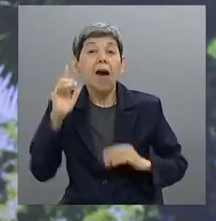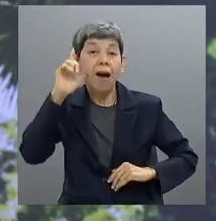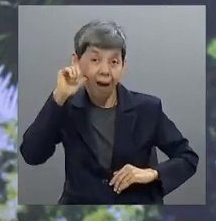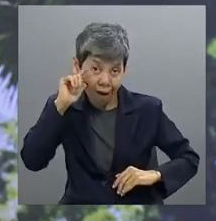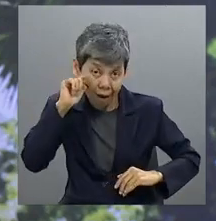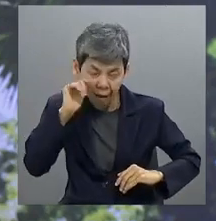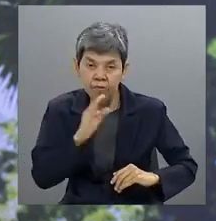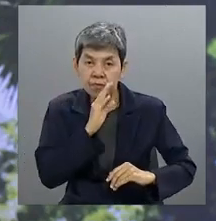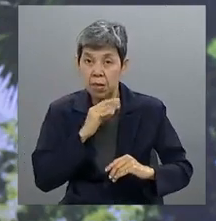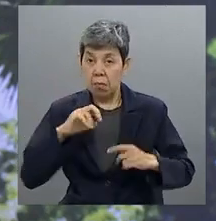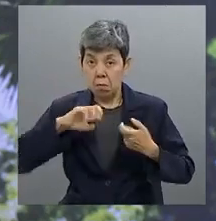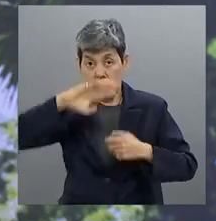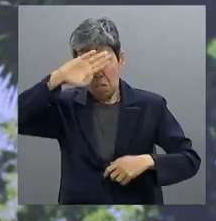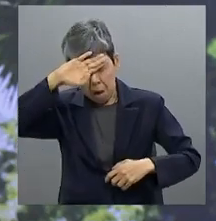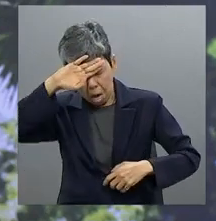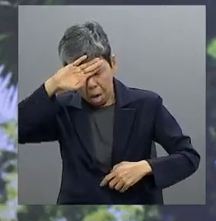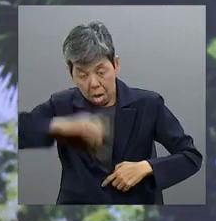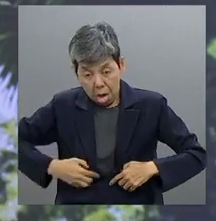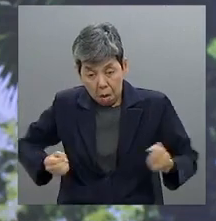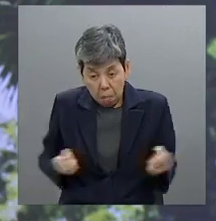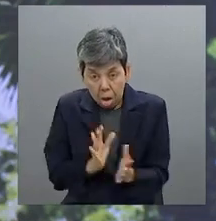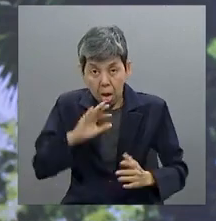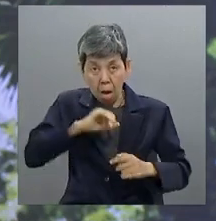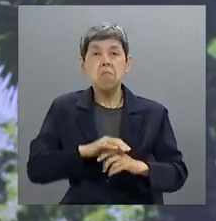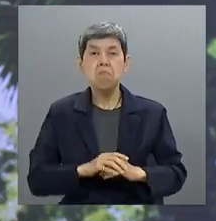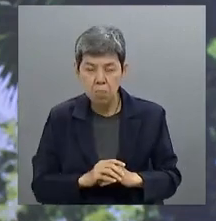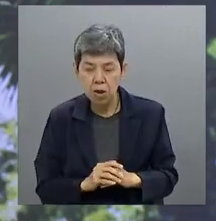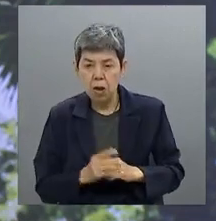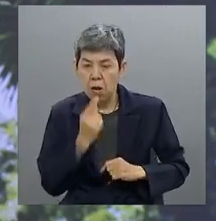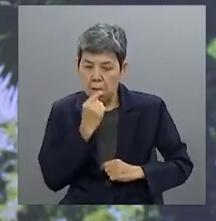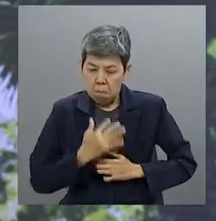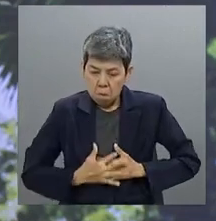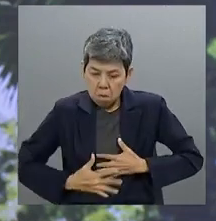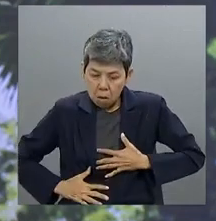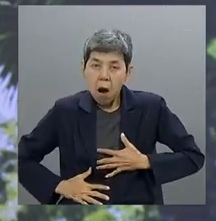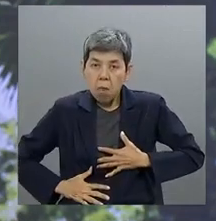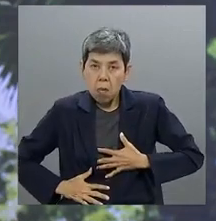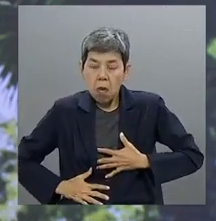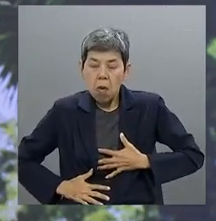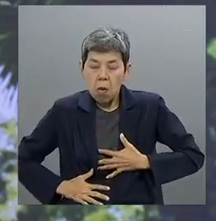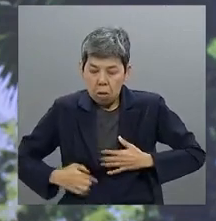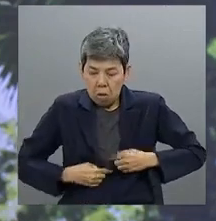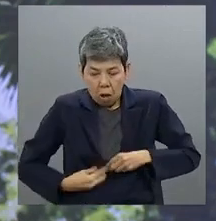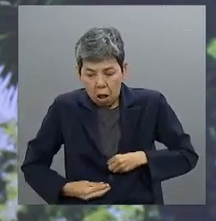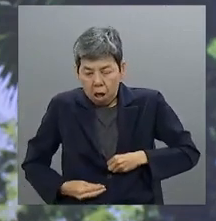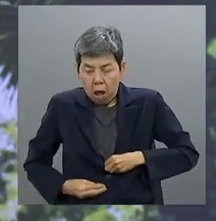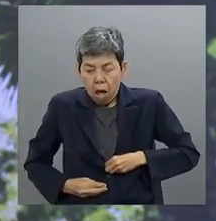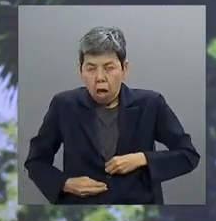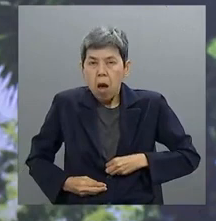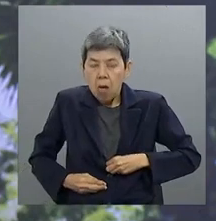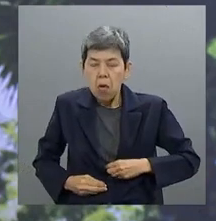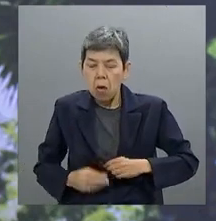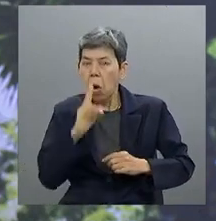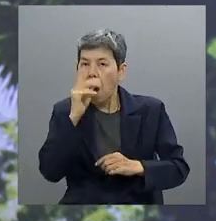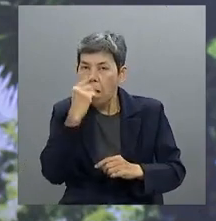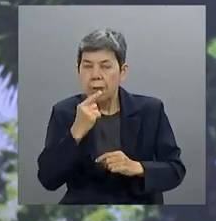ซ้อนจากการตั้งครรภ์ชนิดนี้เนี่ยก็อาจจะมีการตกเลือดในช่องท้องเอาไว้ว่าอื่นๆมีภาวะแทรกซ้อนแบบอย่างในข่าวเนี่ยค่ ะ ทำให้มีอันตร